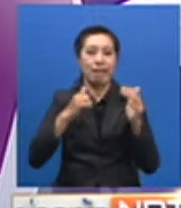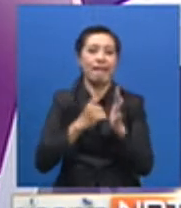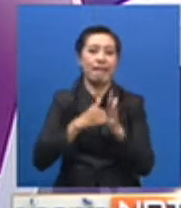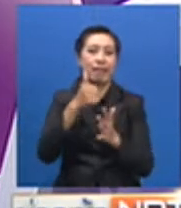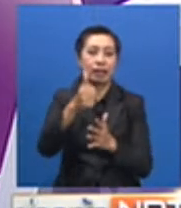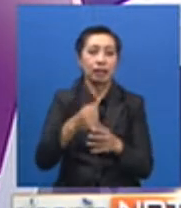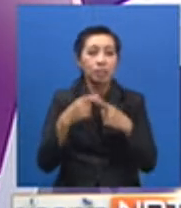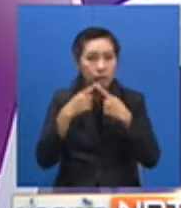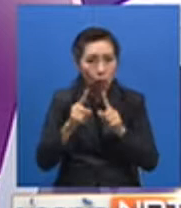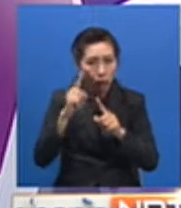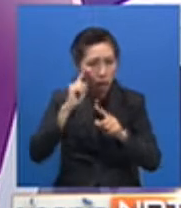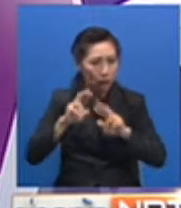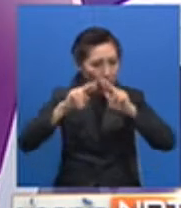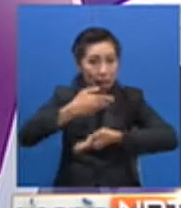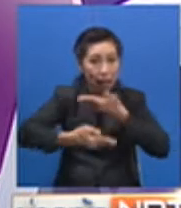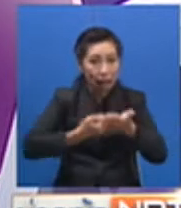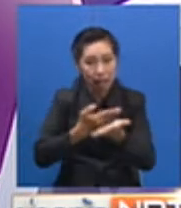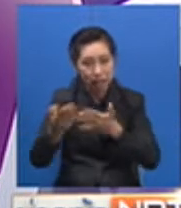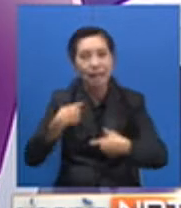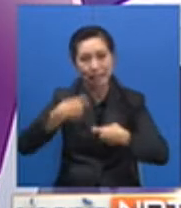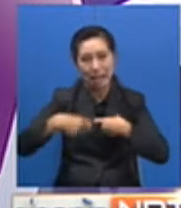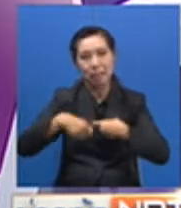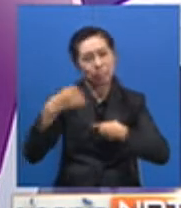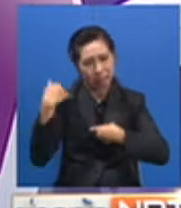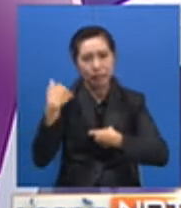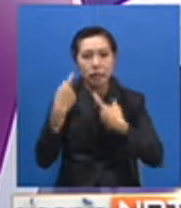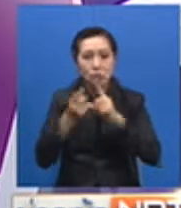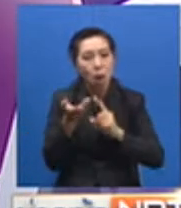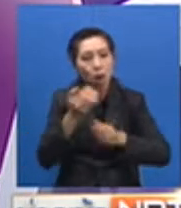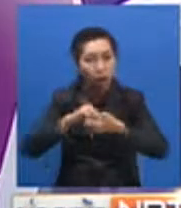งขึ้นแต่ว่าการซื้อขายก็อาจจะยากสักนิดนึงก็ต้องช่วยกันแล้วก็จัดสรรเวลาให้เหมาะสมเท่านั้น